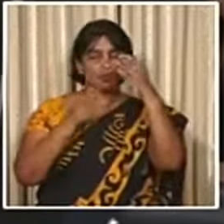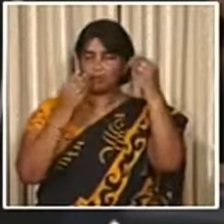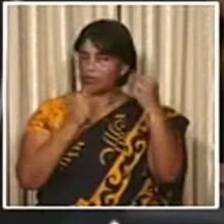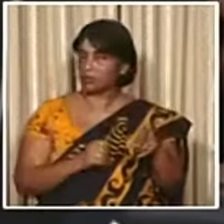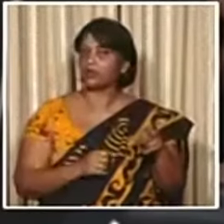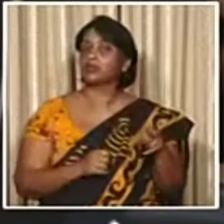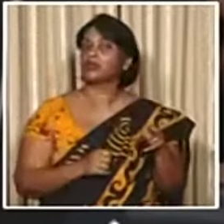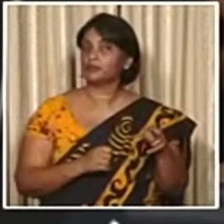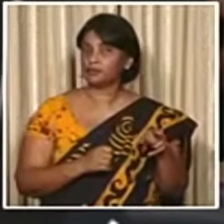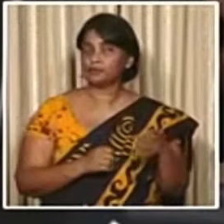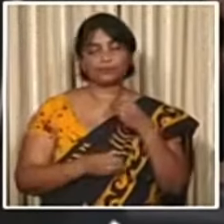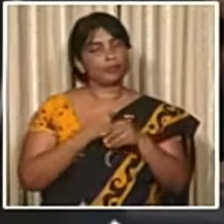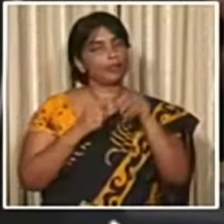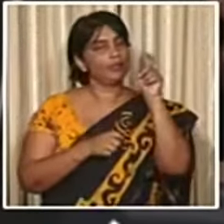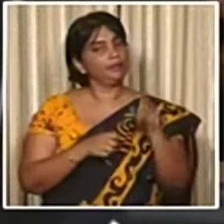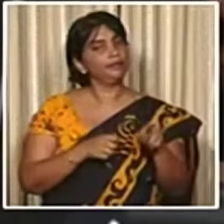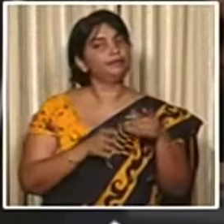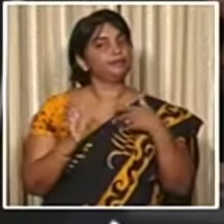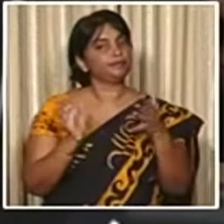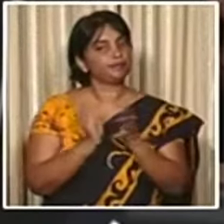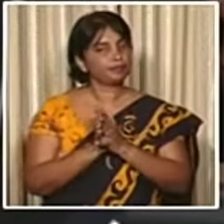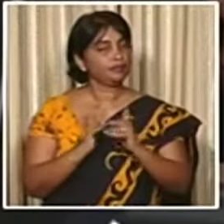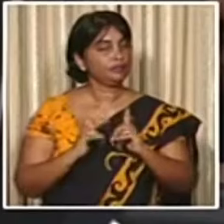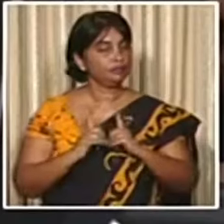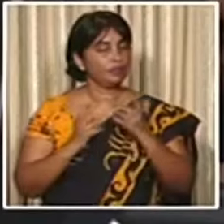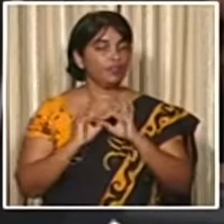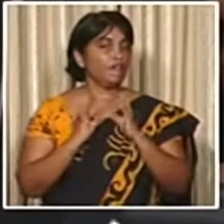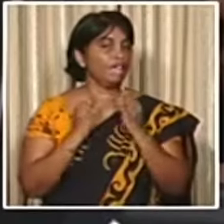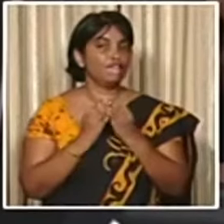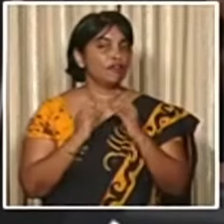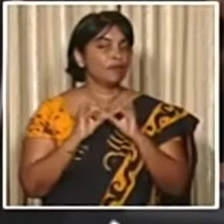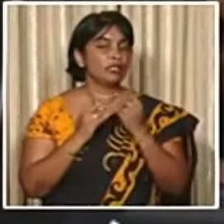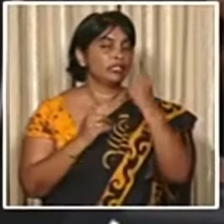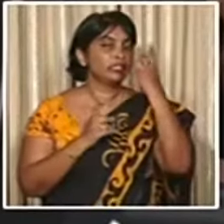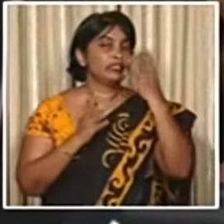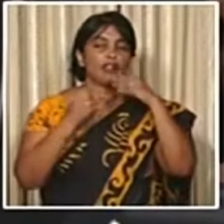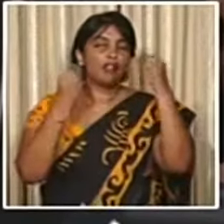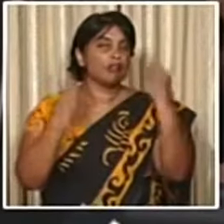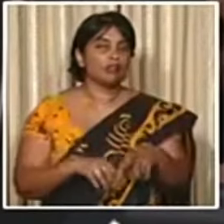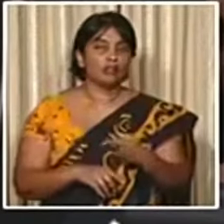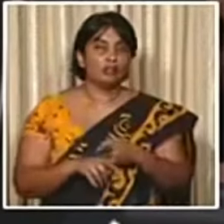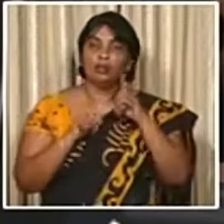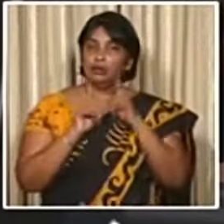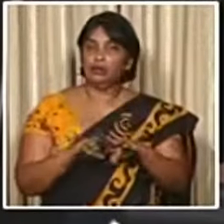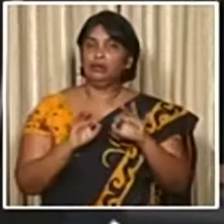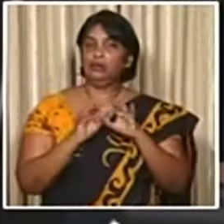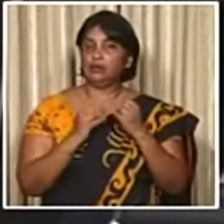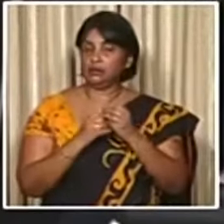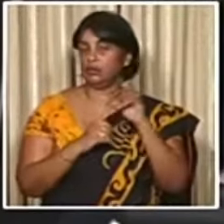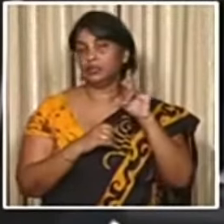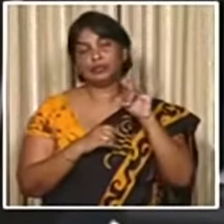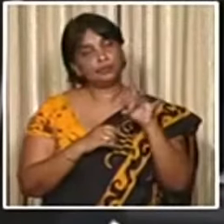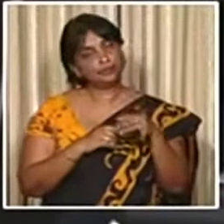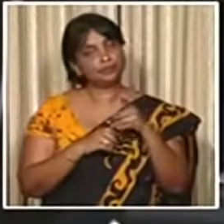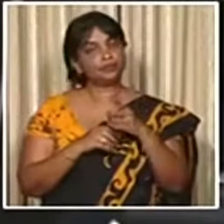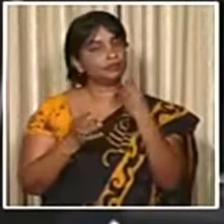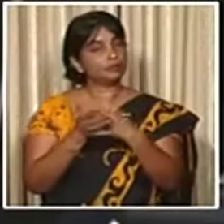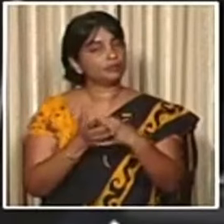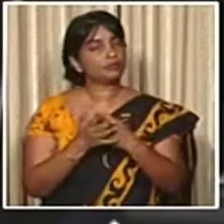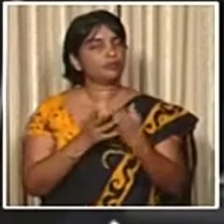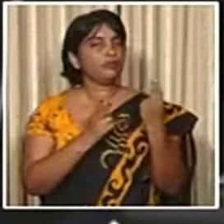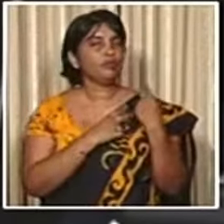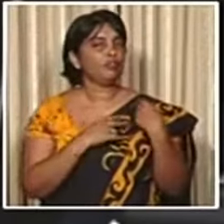වැටුනොත් ඒ ව්‍යවසායකත්වයේ යටතේ ජීවත්වෙන පවුල් කීසියක් කඩා වැටෙනවද එතකොට ඒ පවුල් 100ට ඒ